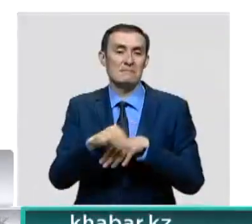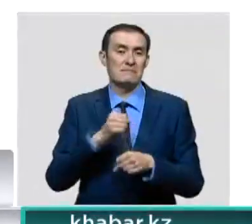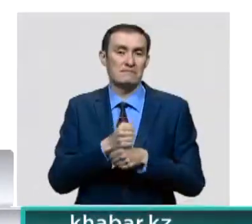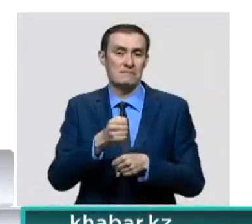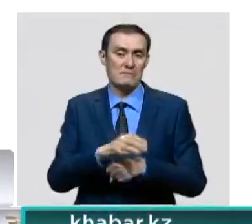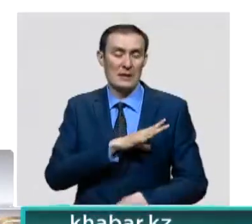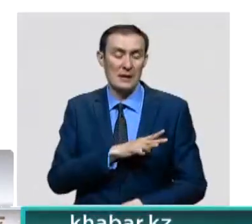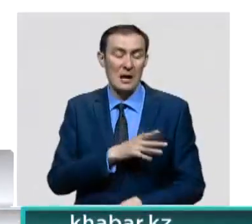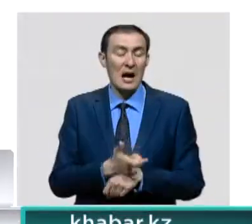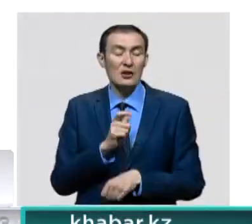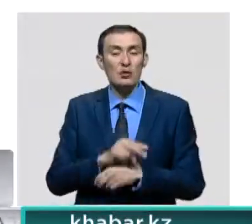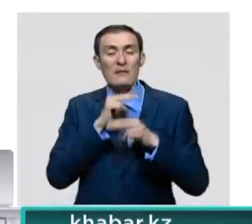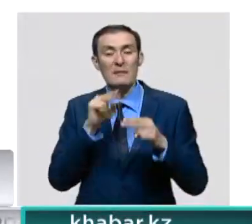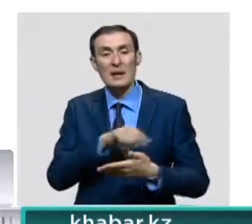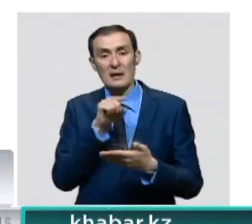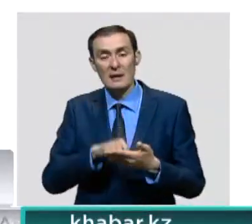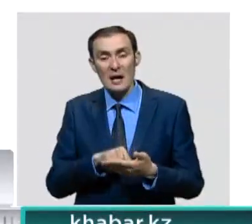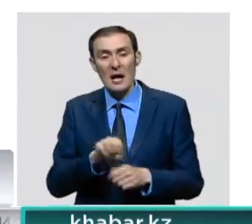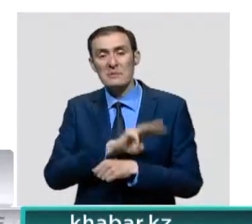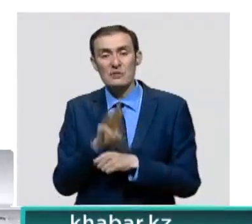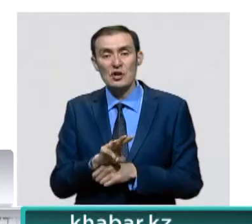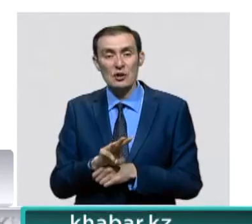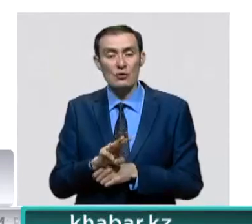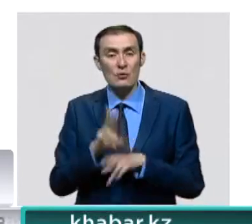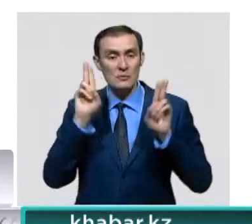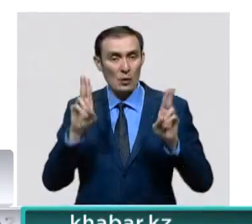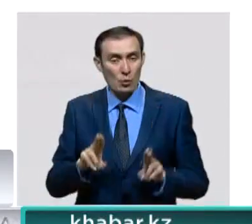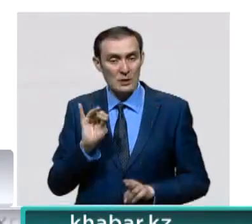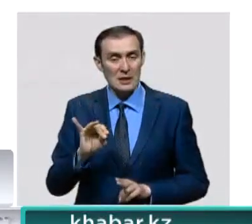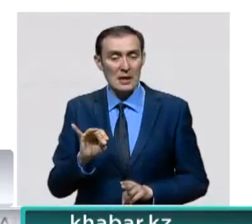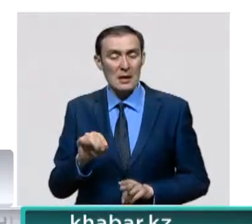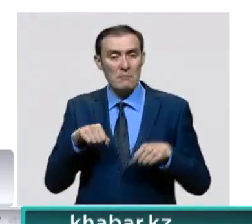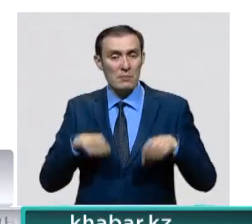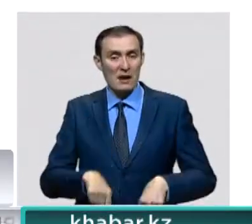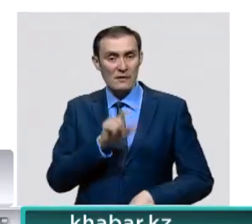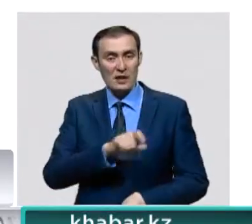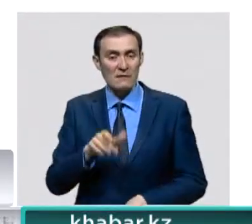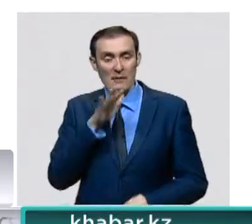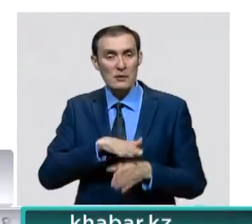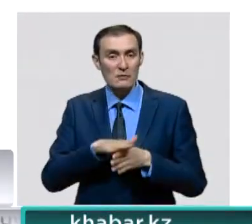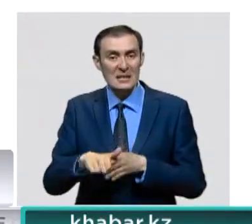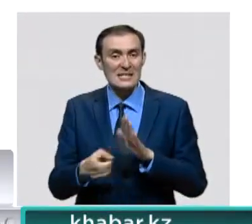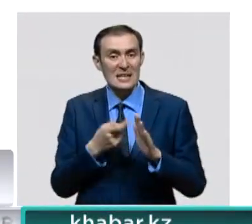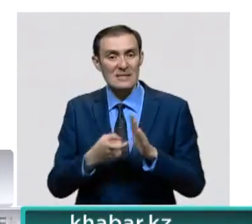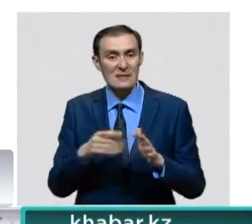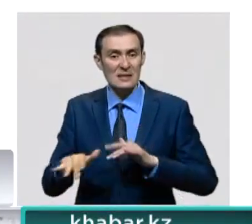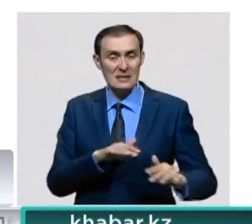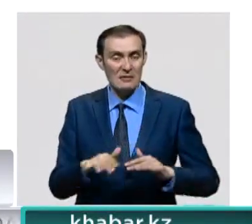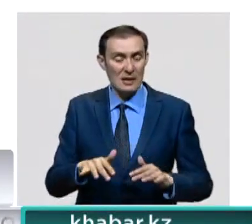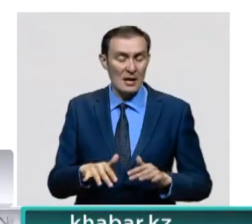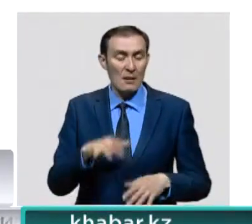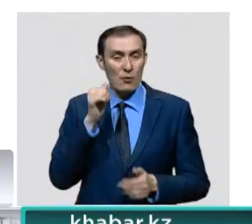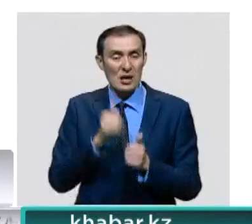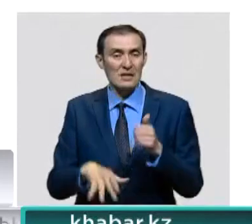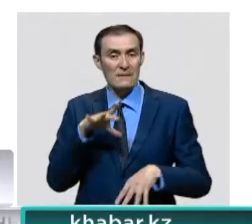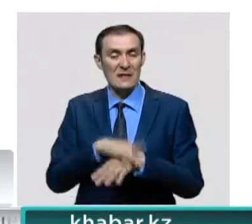Особое внимание уделяется обеспечению законности и соблюдению прав граждан при осуществлении следственных действий. По всем